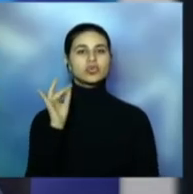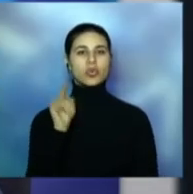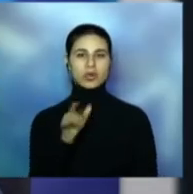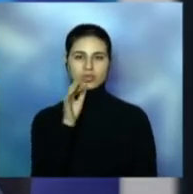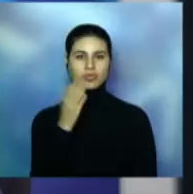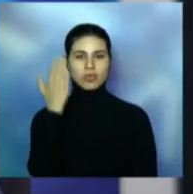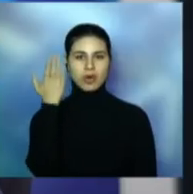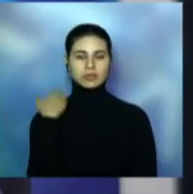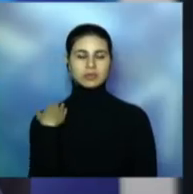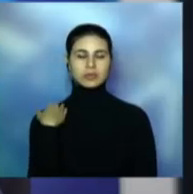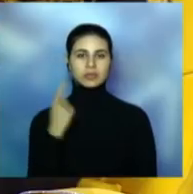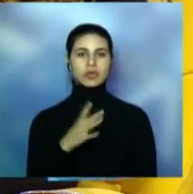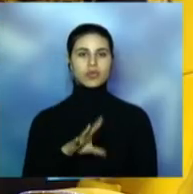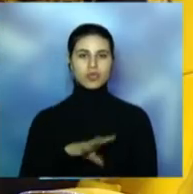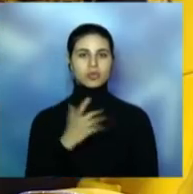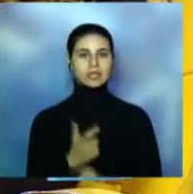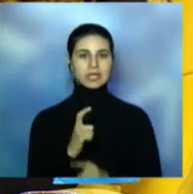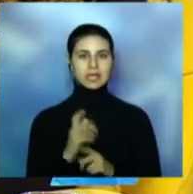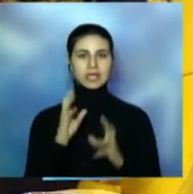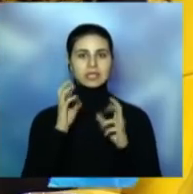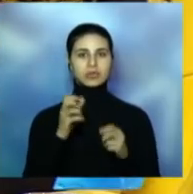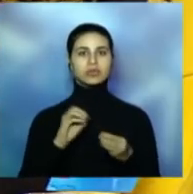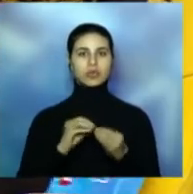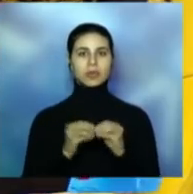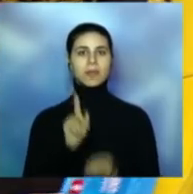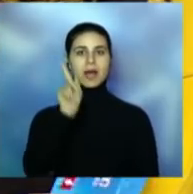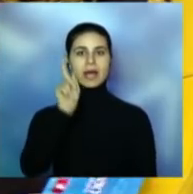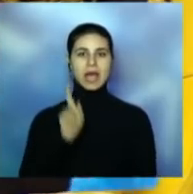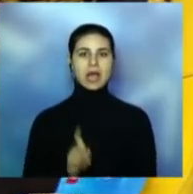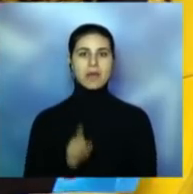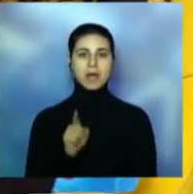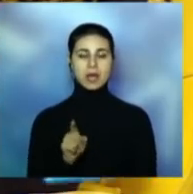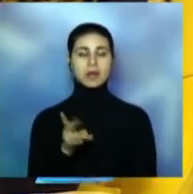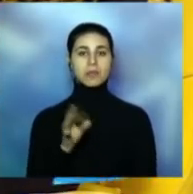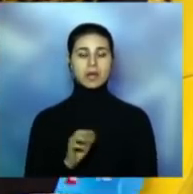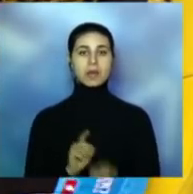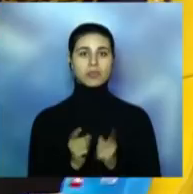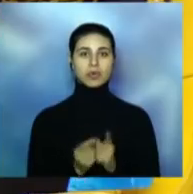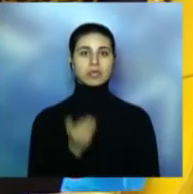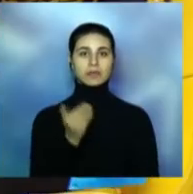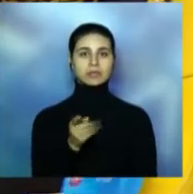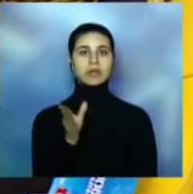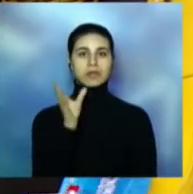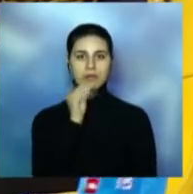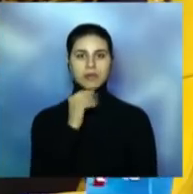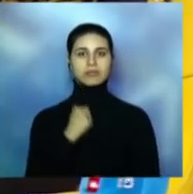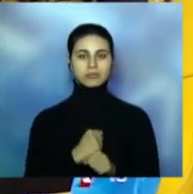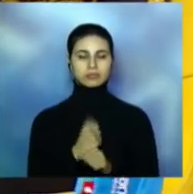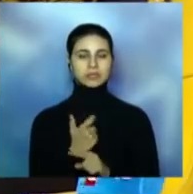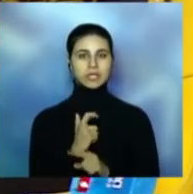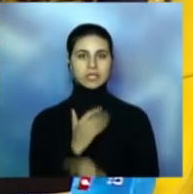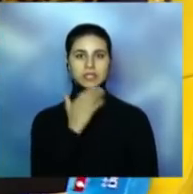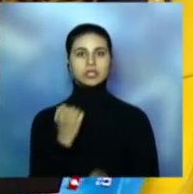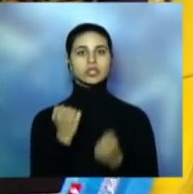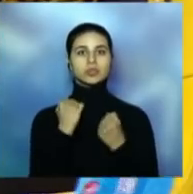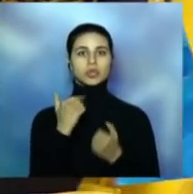გამო ჰქონდა ძალიან სერიოზული ტრავმა ხერხემლის და მიუხედავად იმისა, მან შეძლო უზარმაზარი